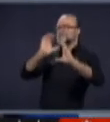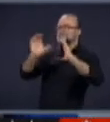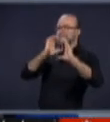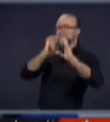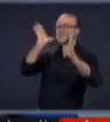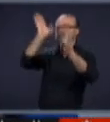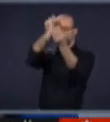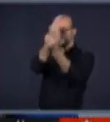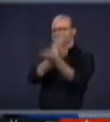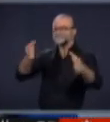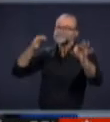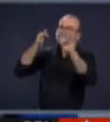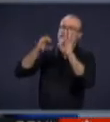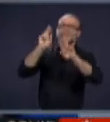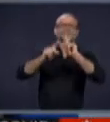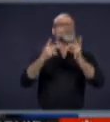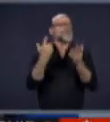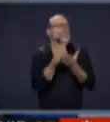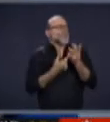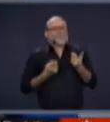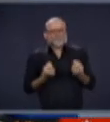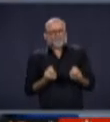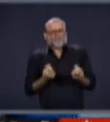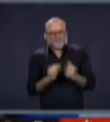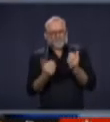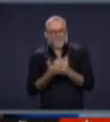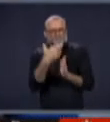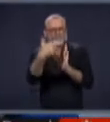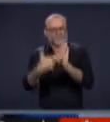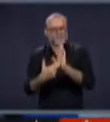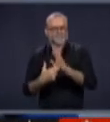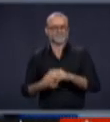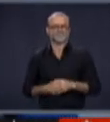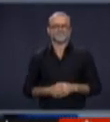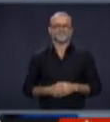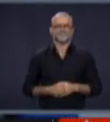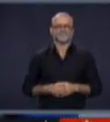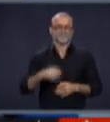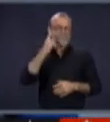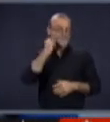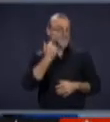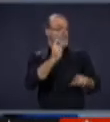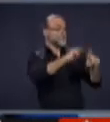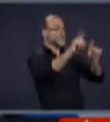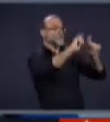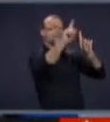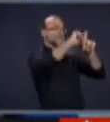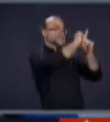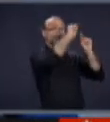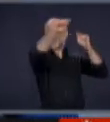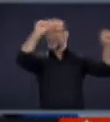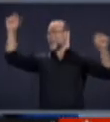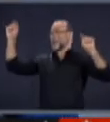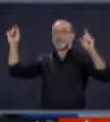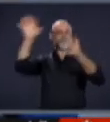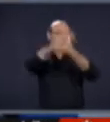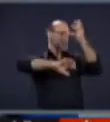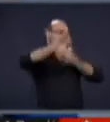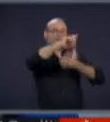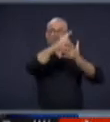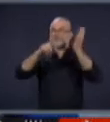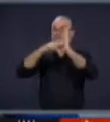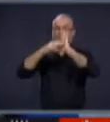Alors, ce sera un outil de communication que nous allons publier pour expliquer aux gens comment faire, parce qu'avec tous ces différents modèles, ça peut être